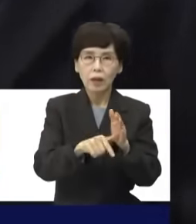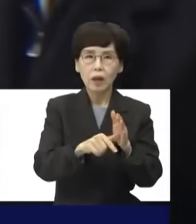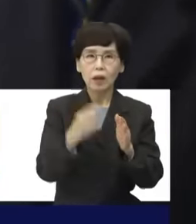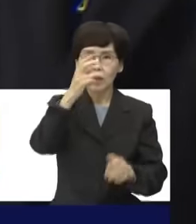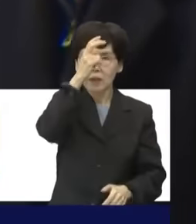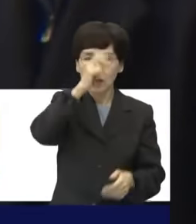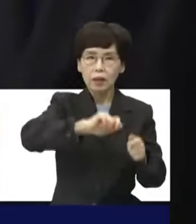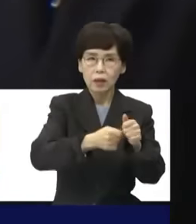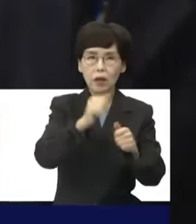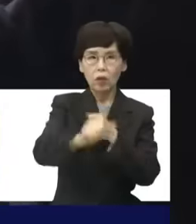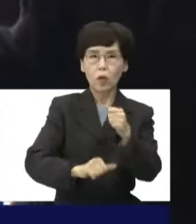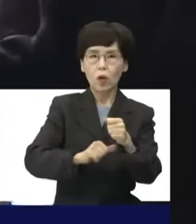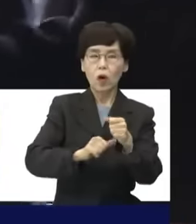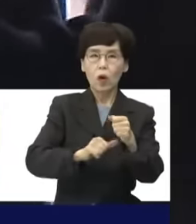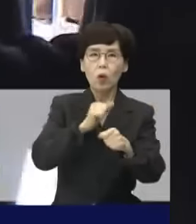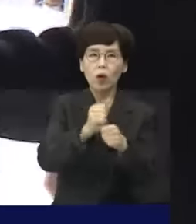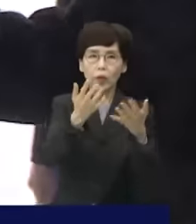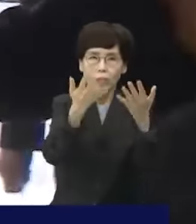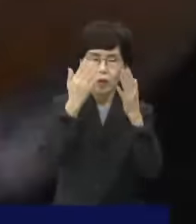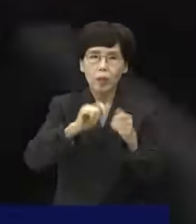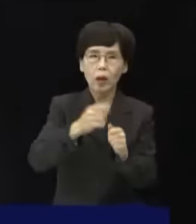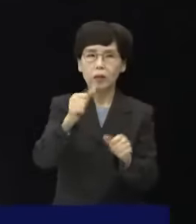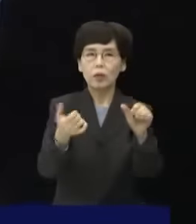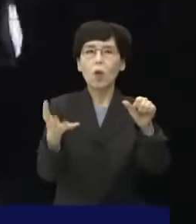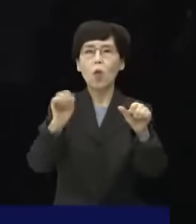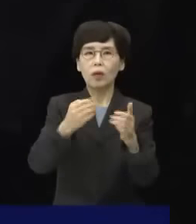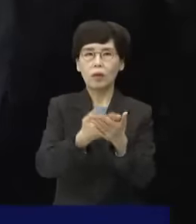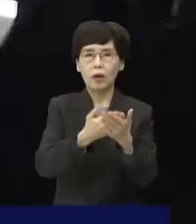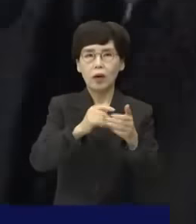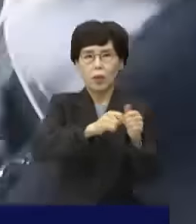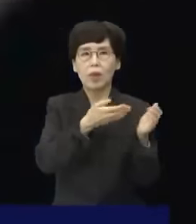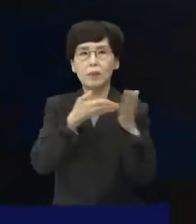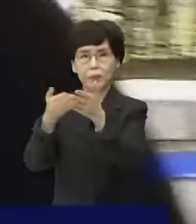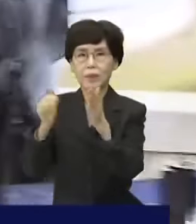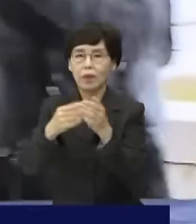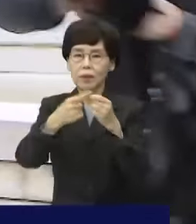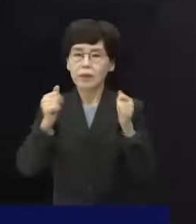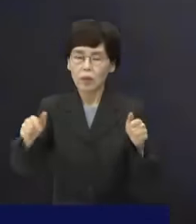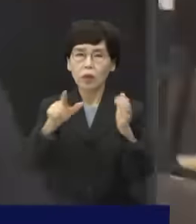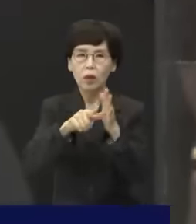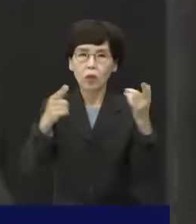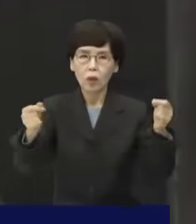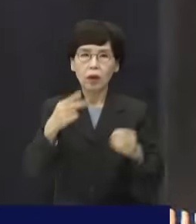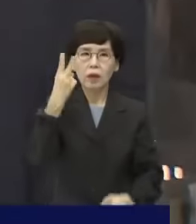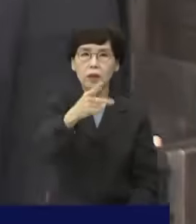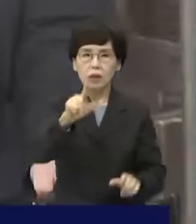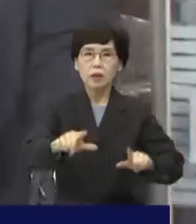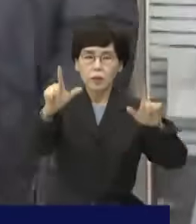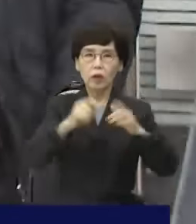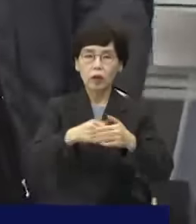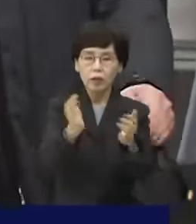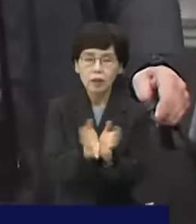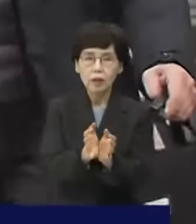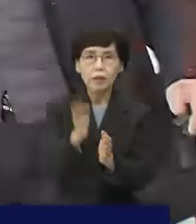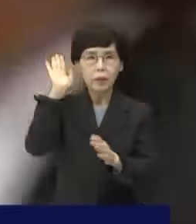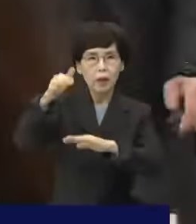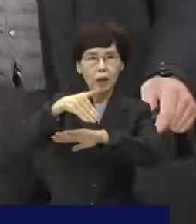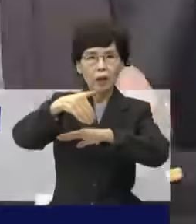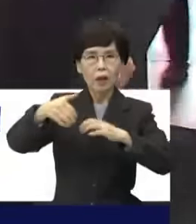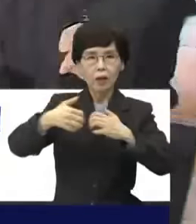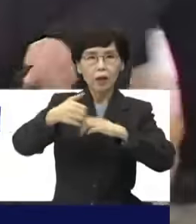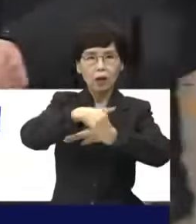5년과 벌금 5억 원을 구형했습니다. 1심 때와 같은 구형량입니다. 검찰은 지난 2015년 그룹 미래전략실이